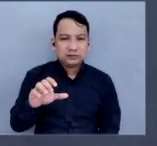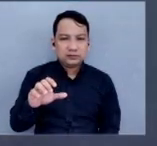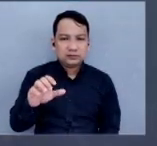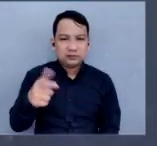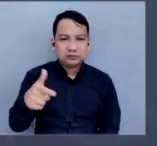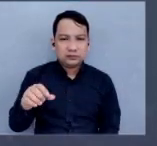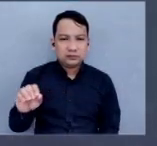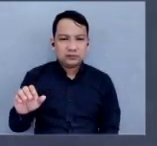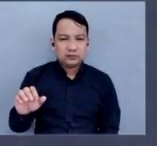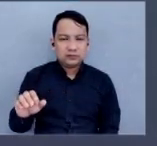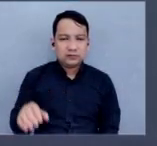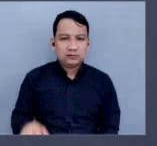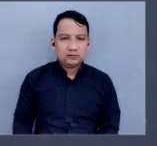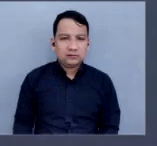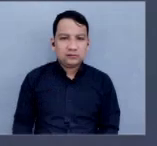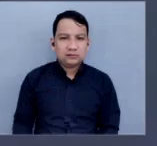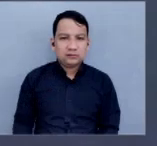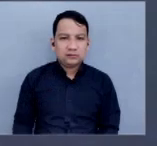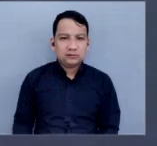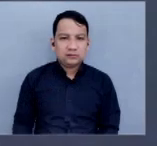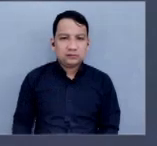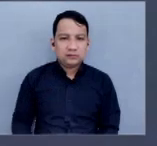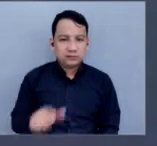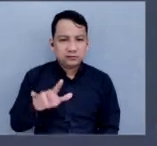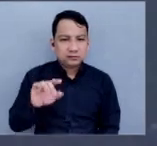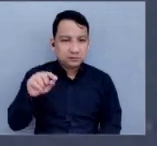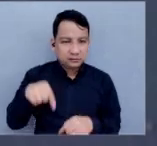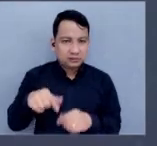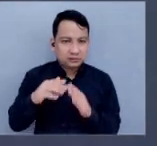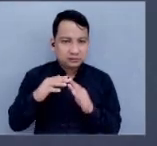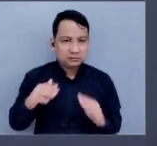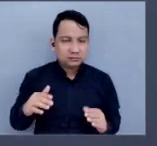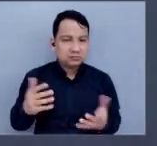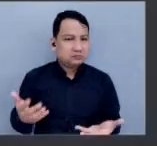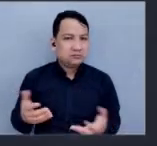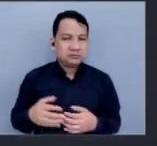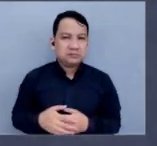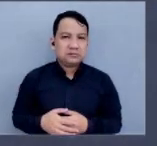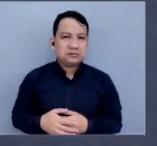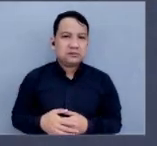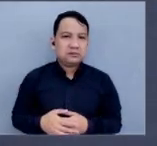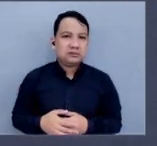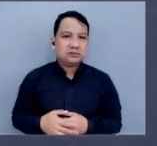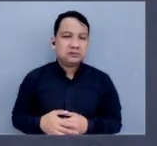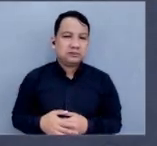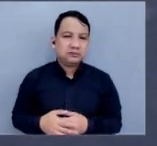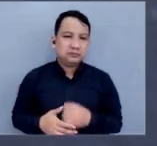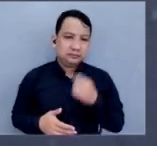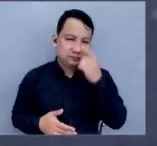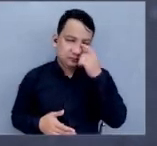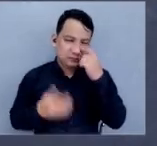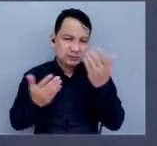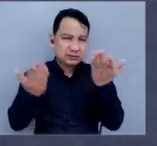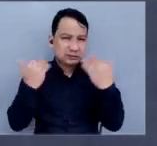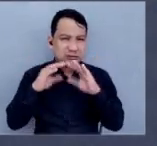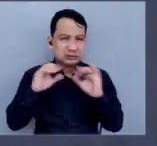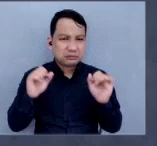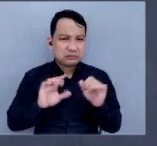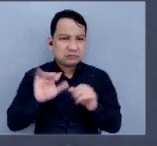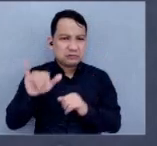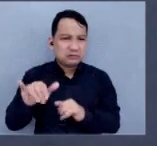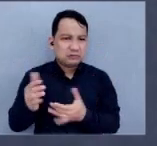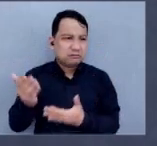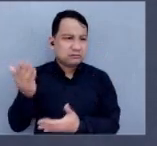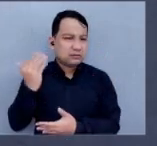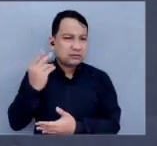walang Alicial Guo sa 138 sa bahay na po na ito. Wala. Matagal na rin sila nakatira sa lugar. Kaya